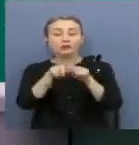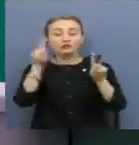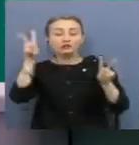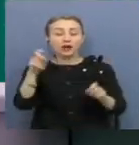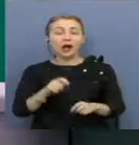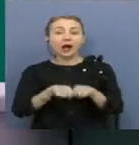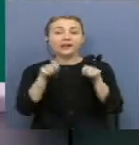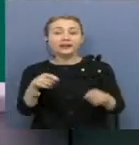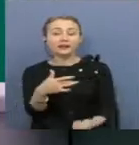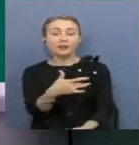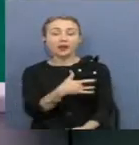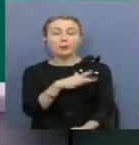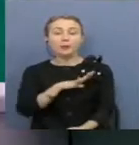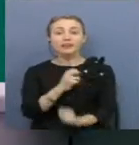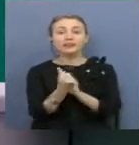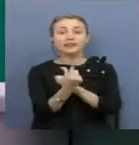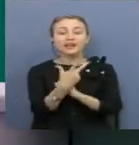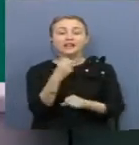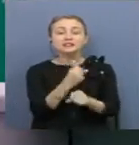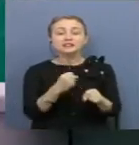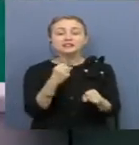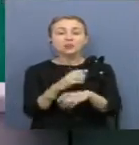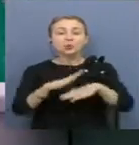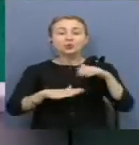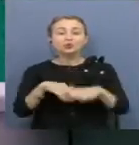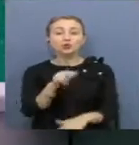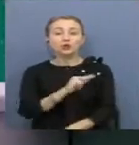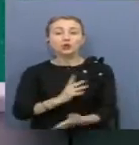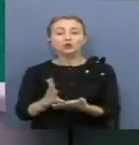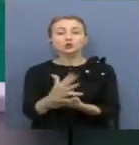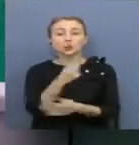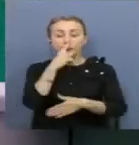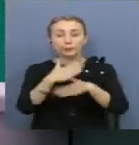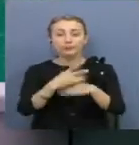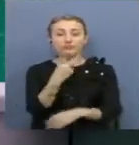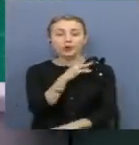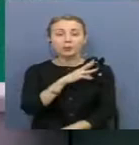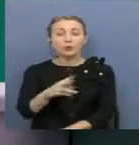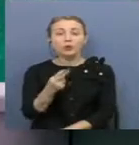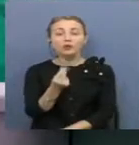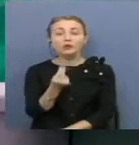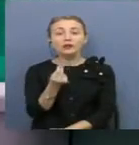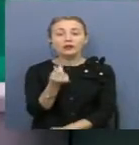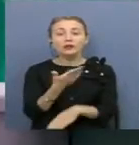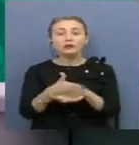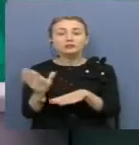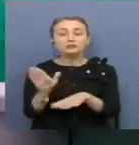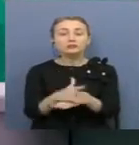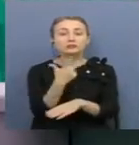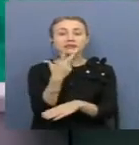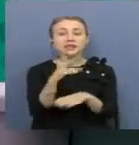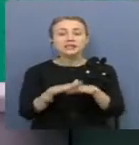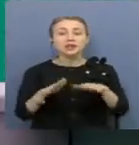бұйым сатуға қойылды, 2 миллионнан астам қаражат жиналған. Іс-шарадан түскен барлық қаржы жедел медициналық көмекке мұқтаж